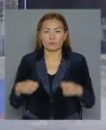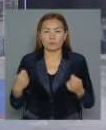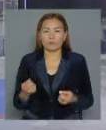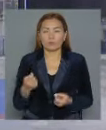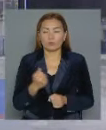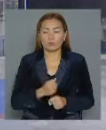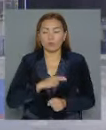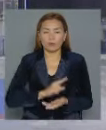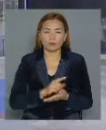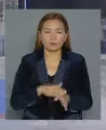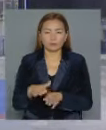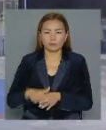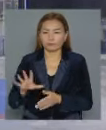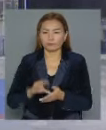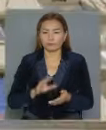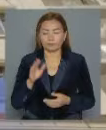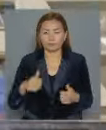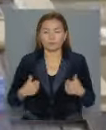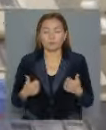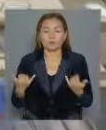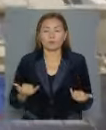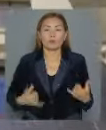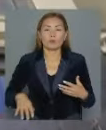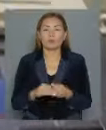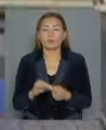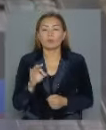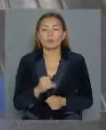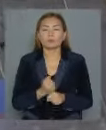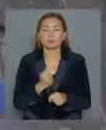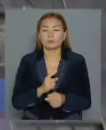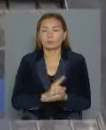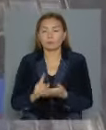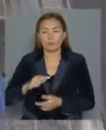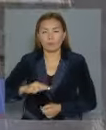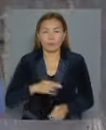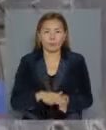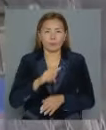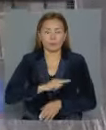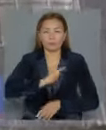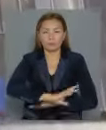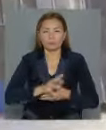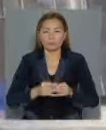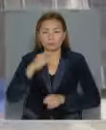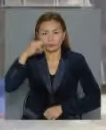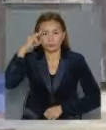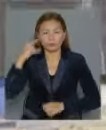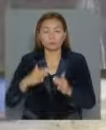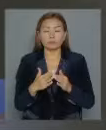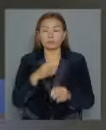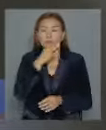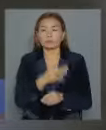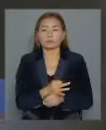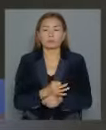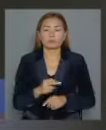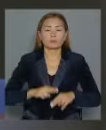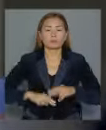үлескерлердің алдындағы міндеттемелерді бәрін орындауға тырысамыз. Қазіргі уақытта үлескерлер алдындағы міндеттемелерді орындау мақсатында Қазақстан тұрғын үй компаниясы